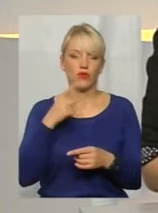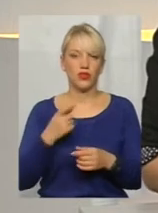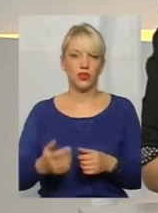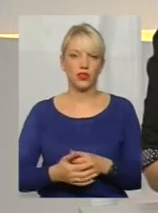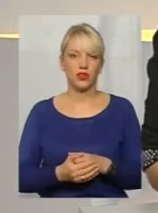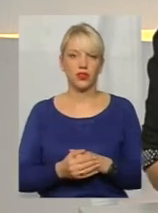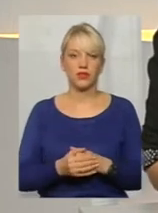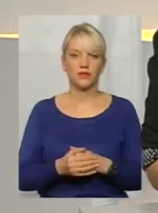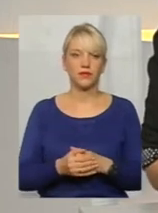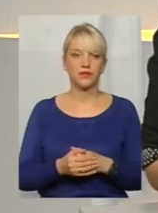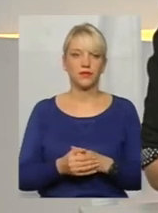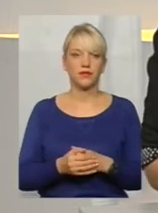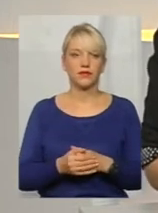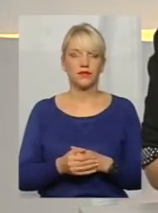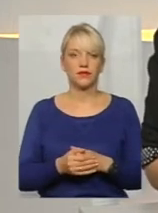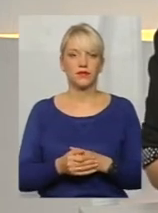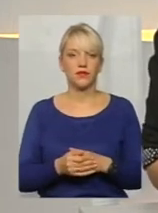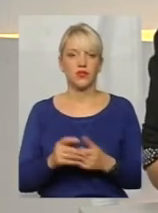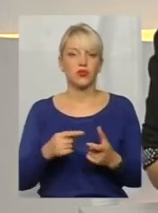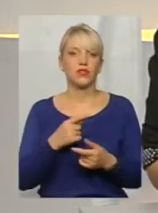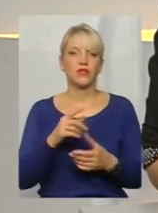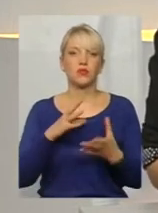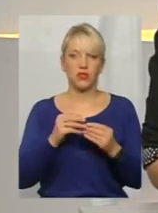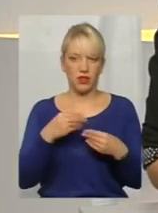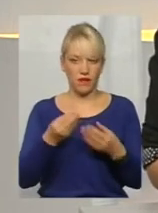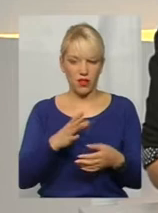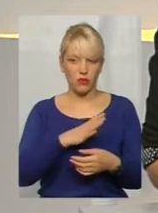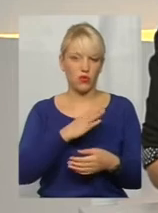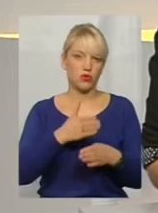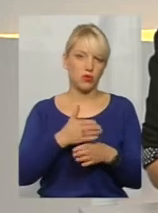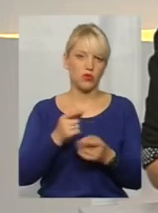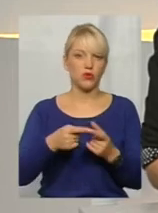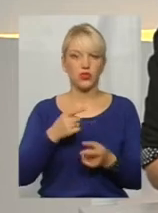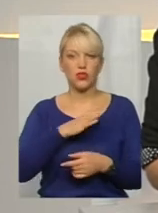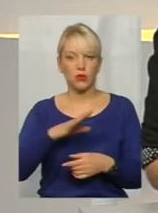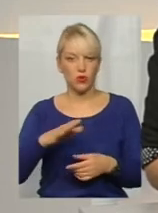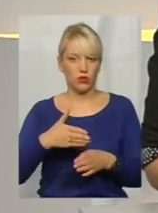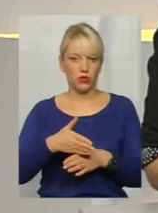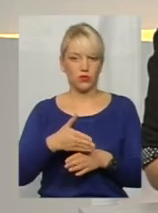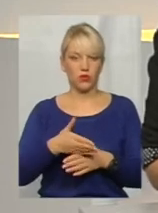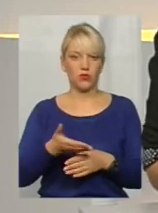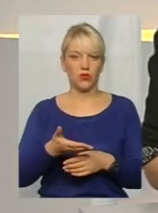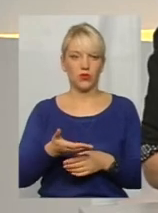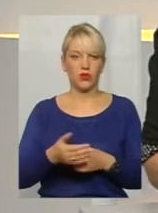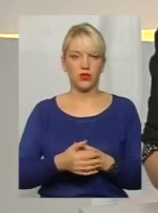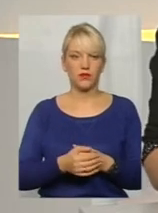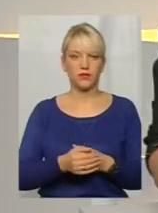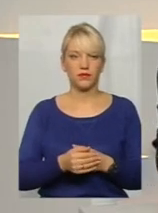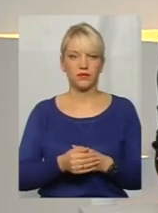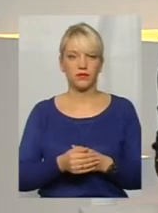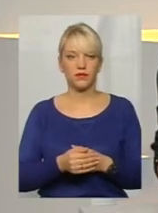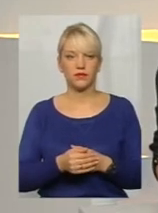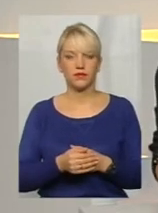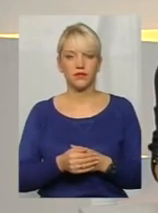яка допомога була надана? Чи вона взагалі надається? Якими тут медикаментами? Знаєте, яка там карта допомоги? Та там немає